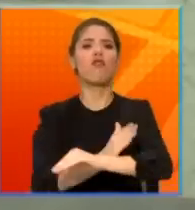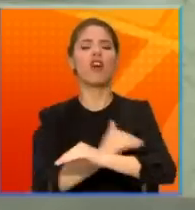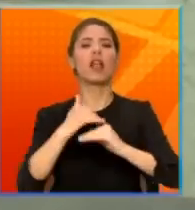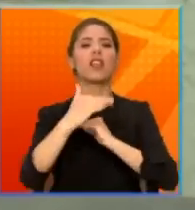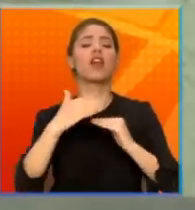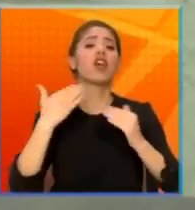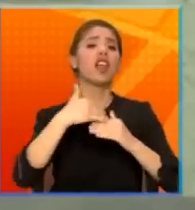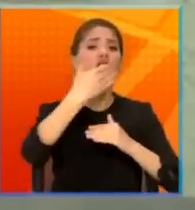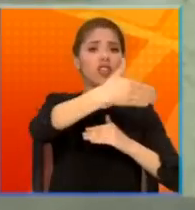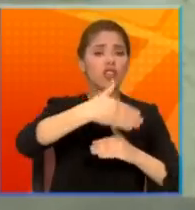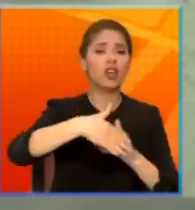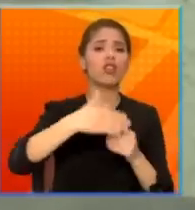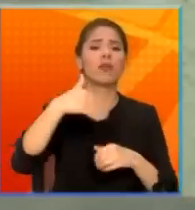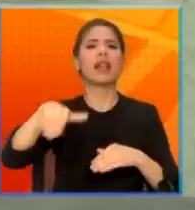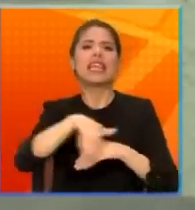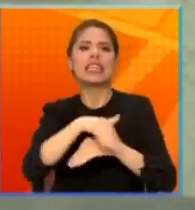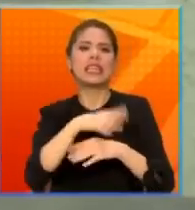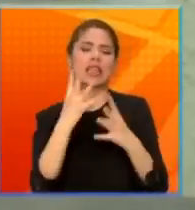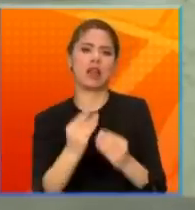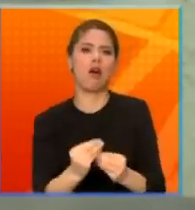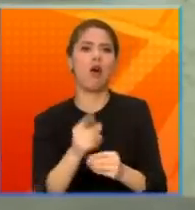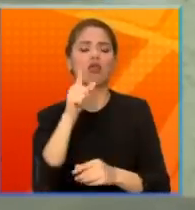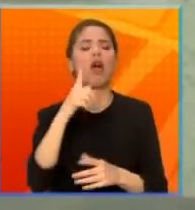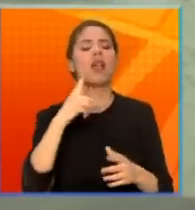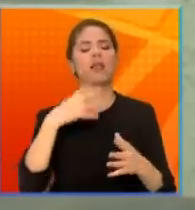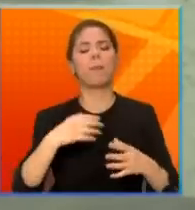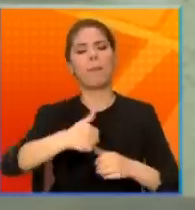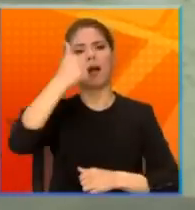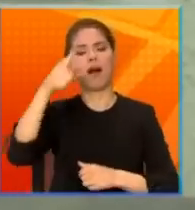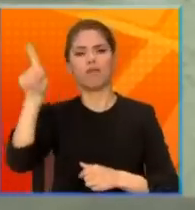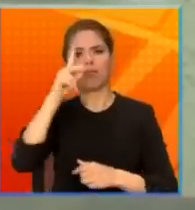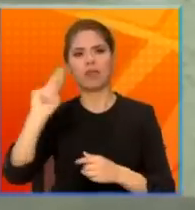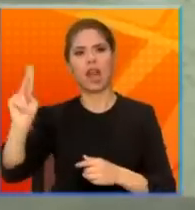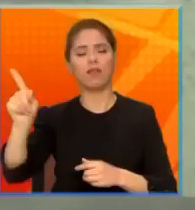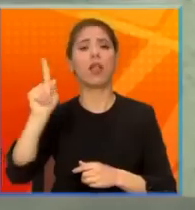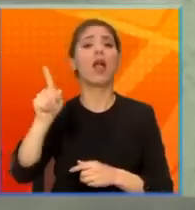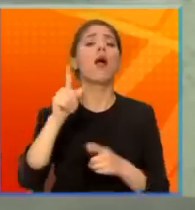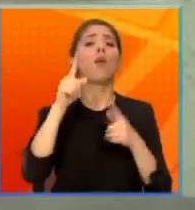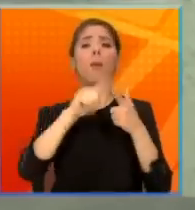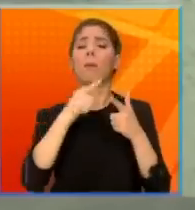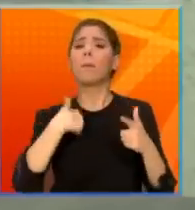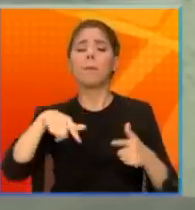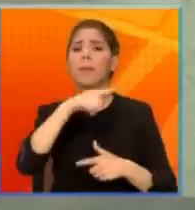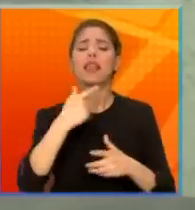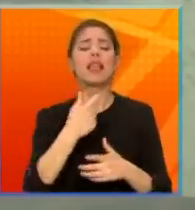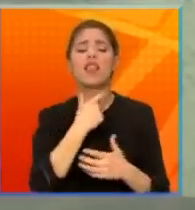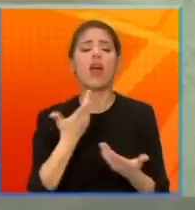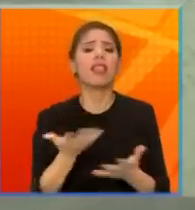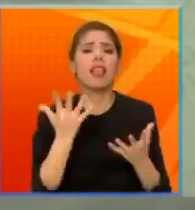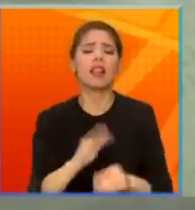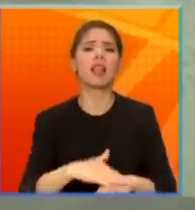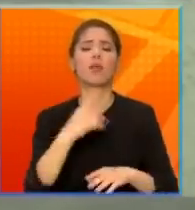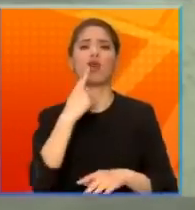vatandaşların dışarı çıkmalarına sınırlandırma getirildi bakanlık tarafından. Peki ihtiyaçlarımızı nasıl karşılayacağız diye